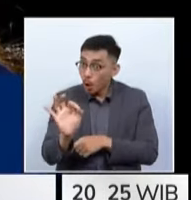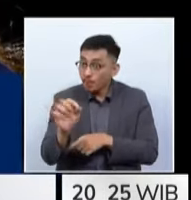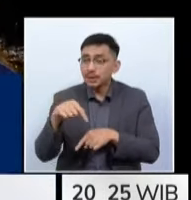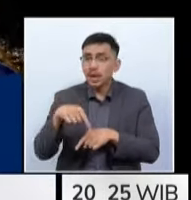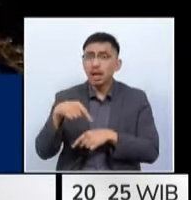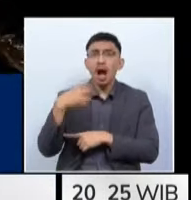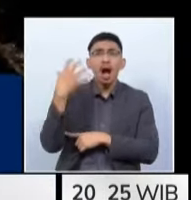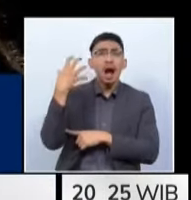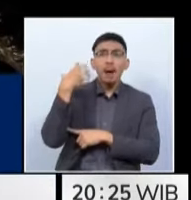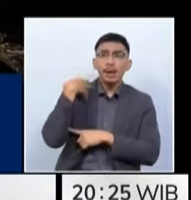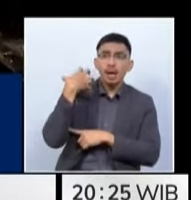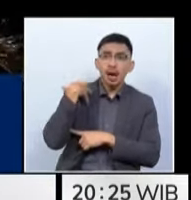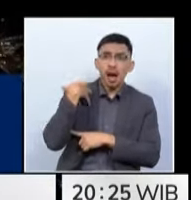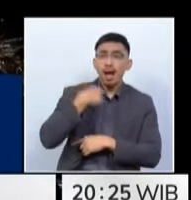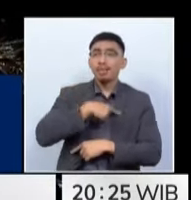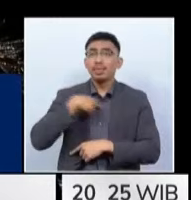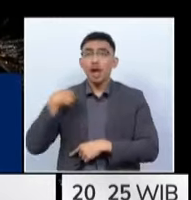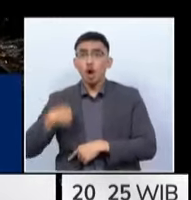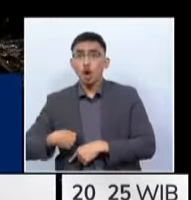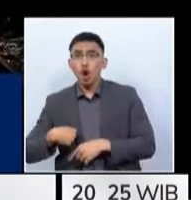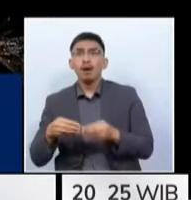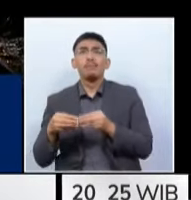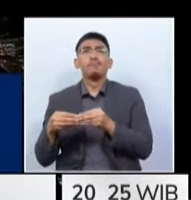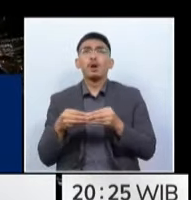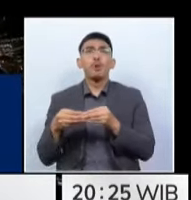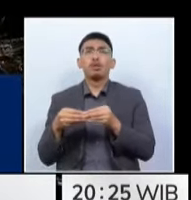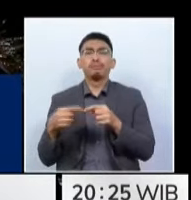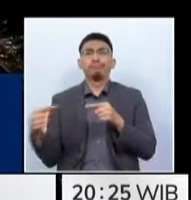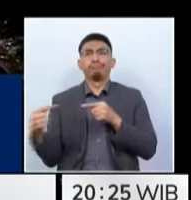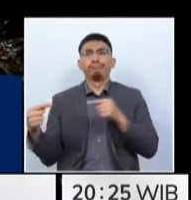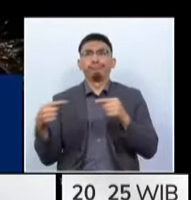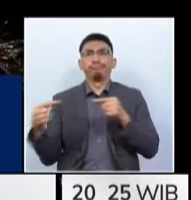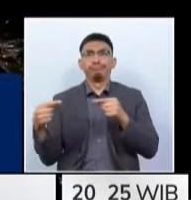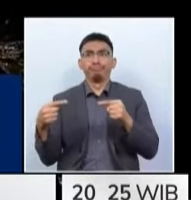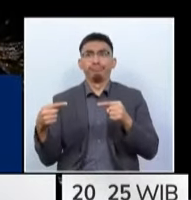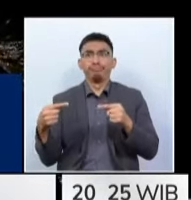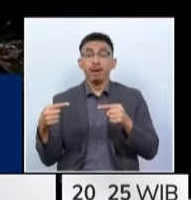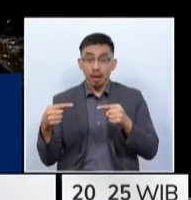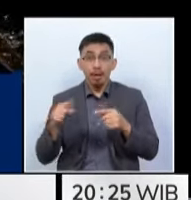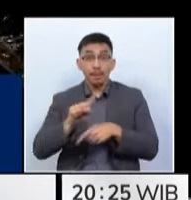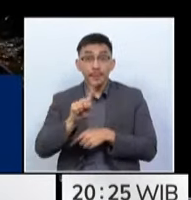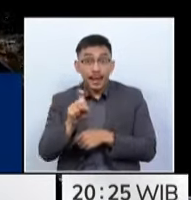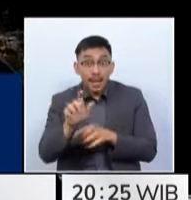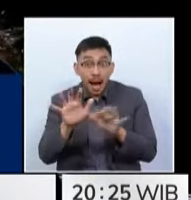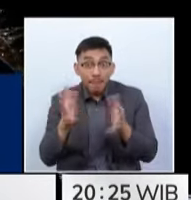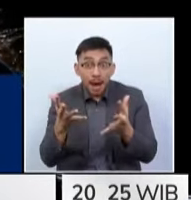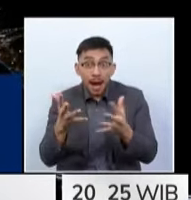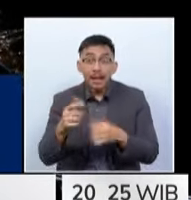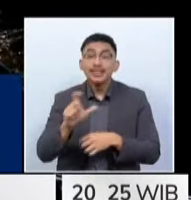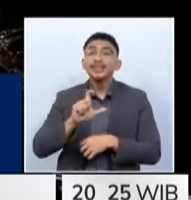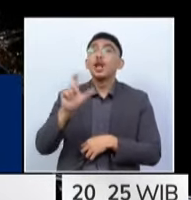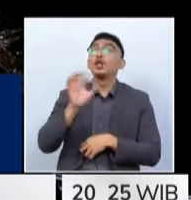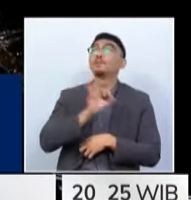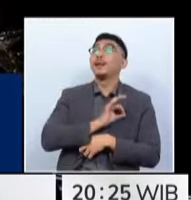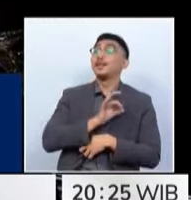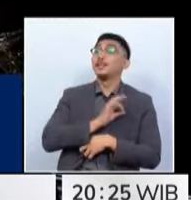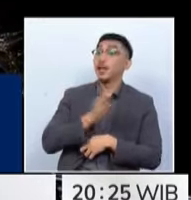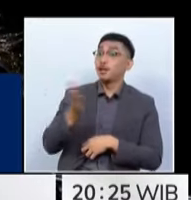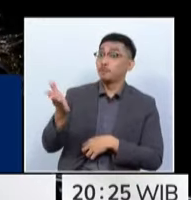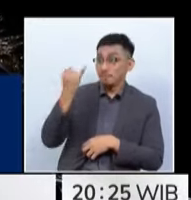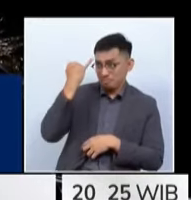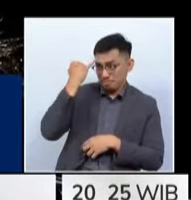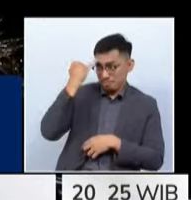Serikat dan Tiongkok pertanyaannya apa inisiatif baru yang ditawarkan paslon agar Indonesia